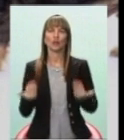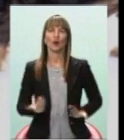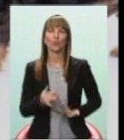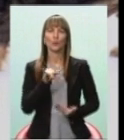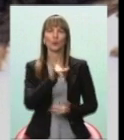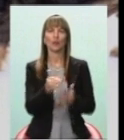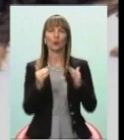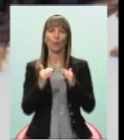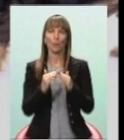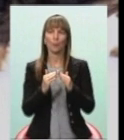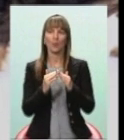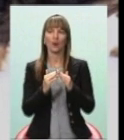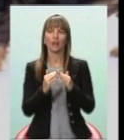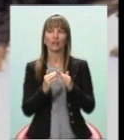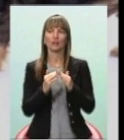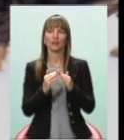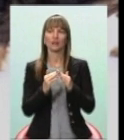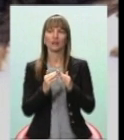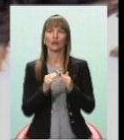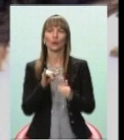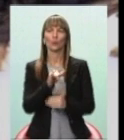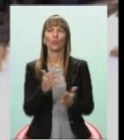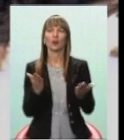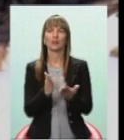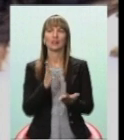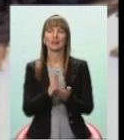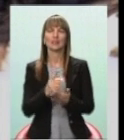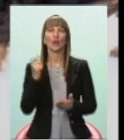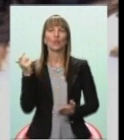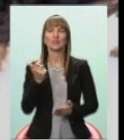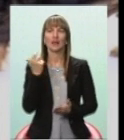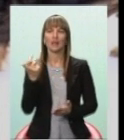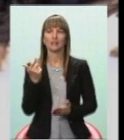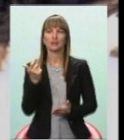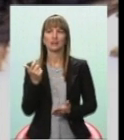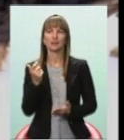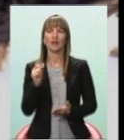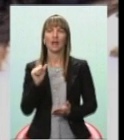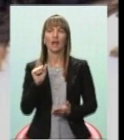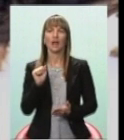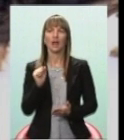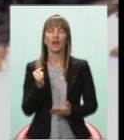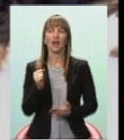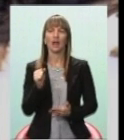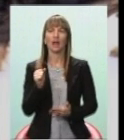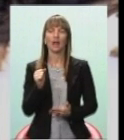тебя дома, у которых есть хозяин. Они